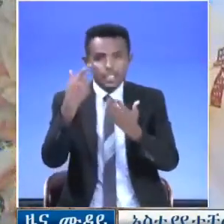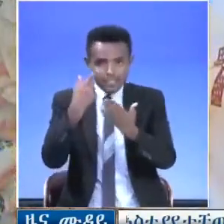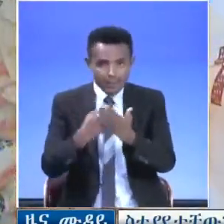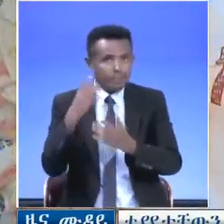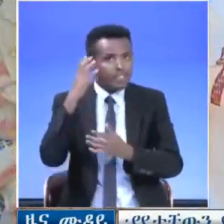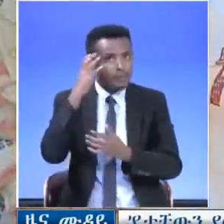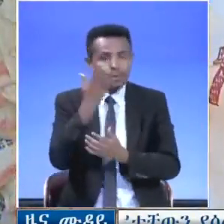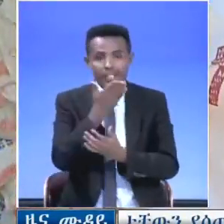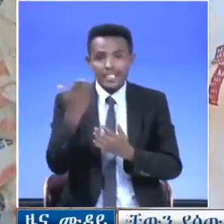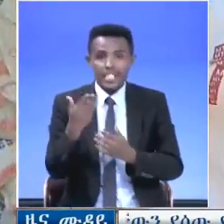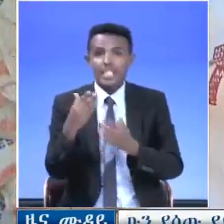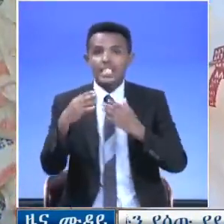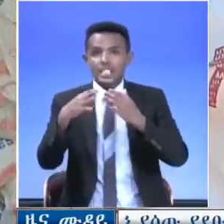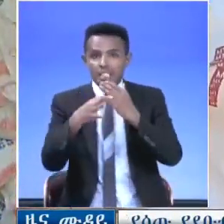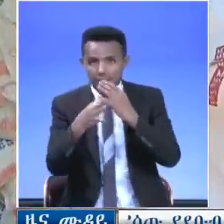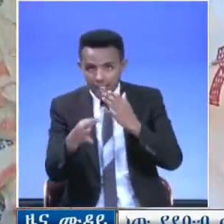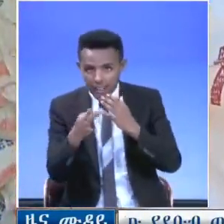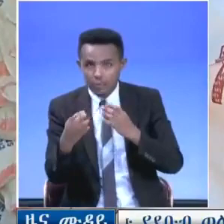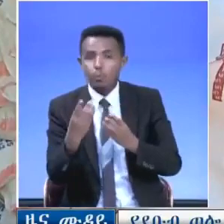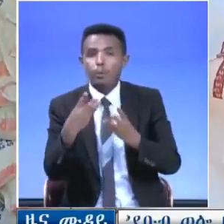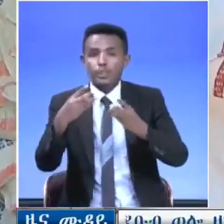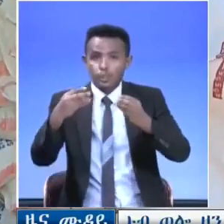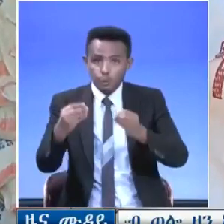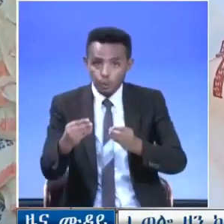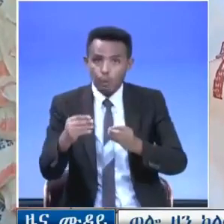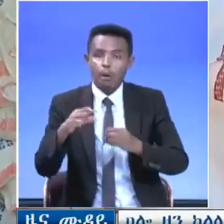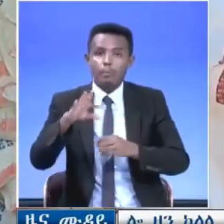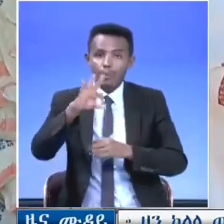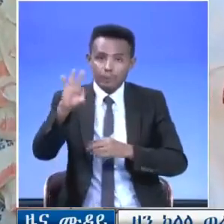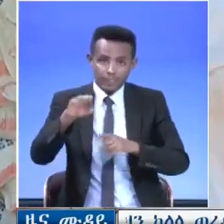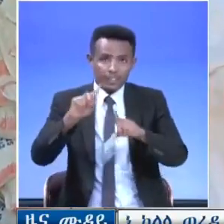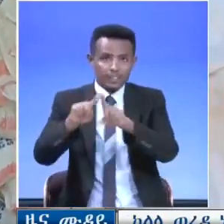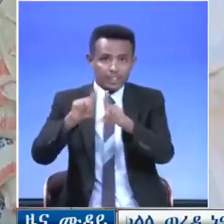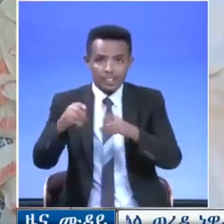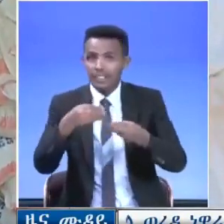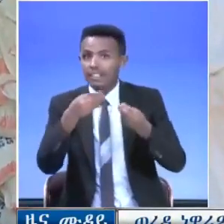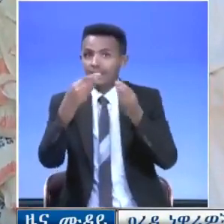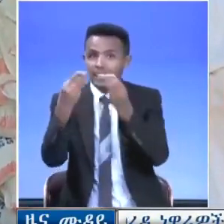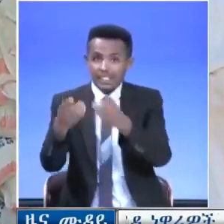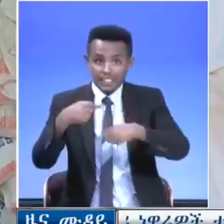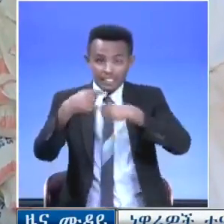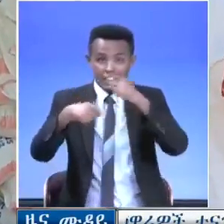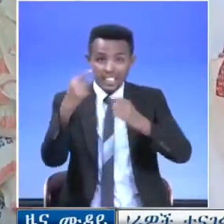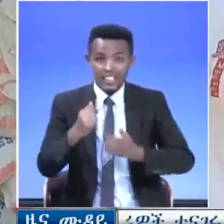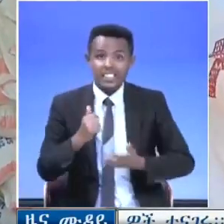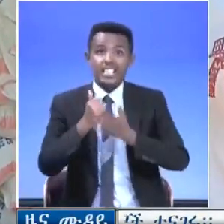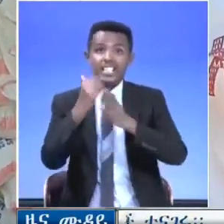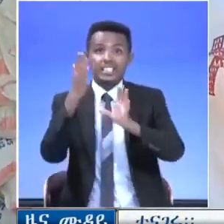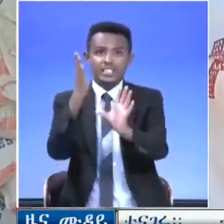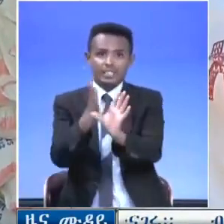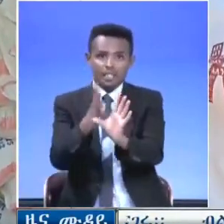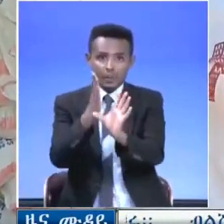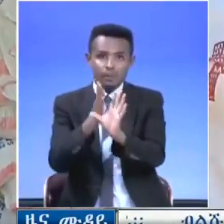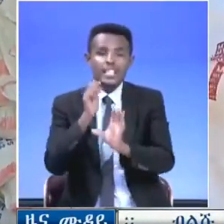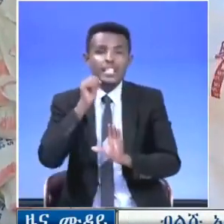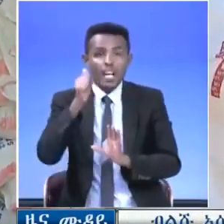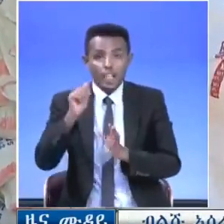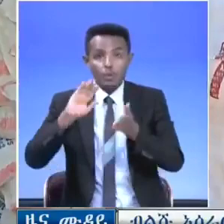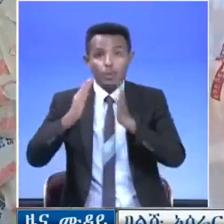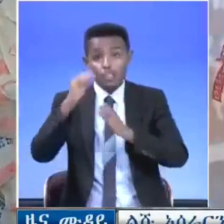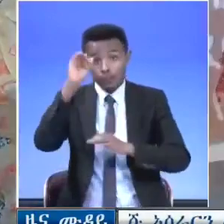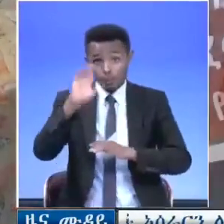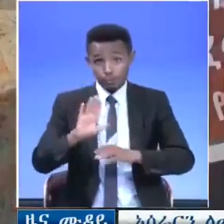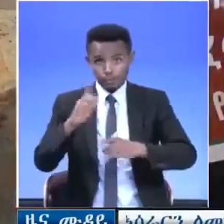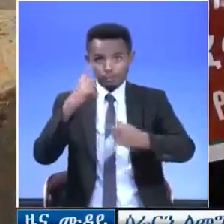ነገር ለነሱ ዘይት ሰተ ሽሮ በርበሬ ሰተ ስትሄድ ዘላቂ መፍትሄ ሳይሆን የተረጅነትን ስነ ልቦና ነገ የሆነ ሰው መጥቶ የሆነ